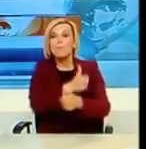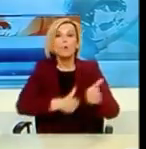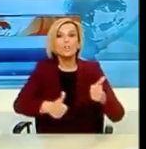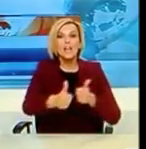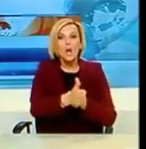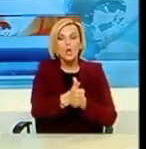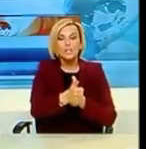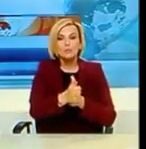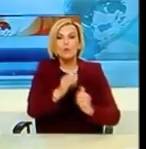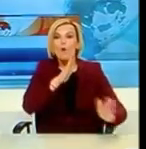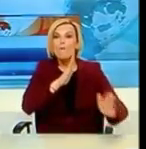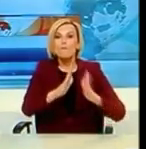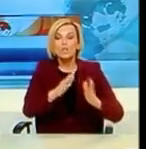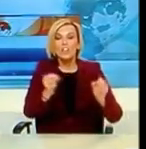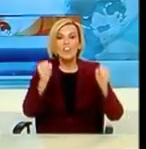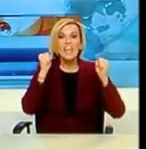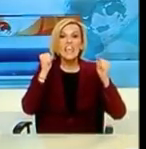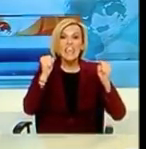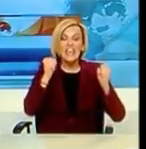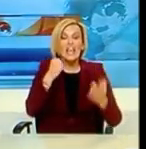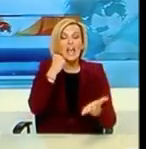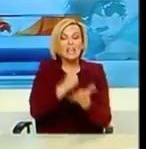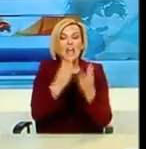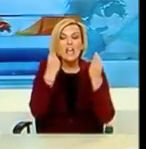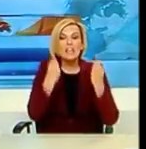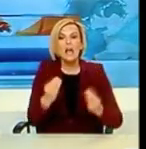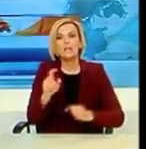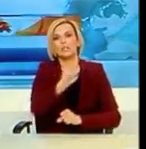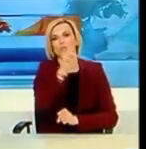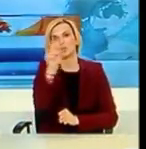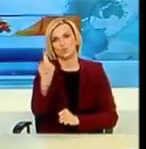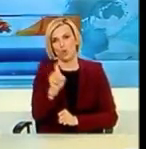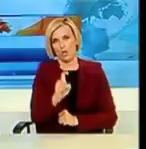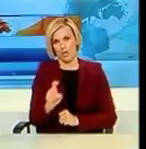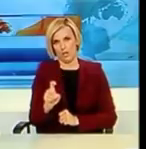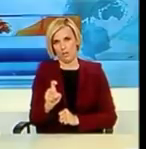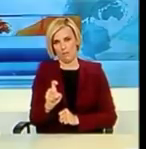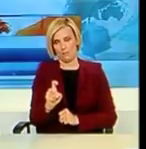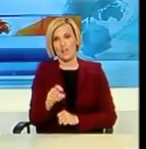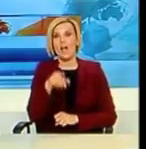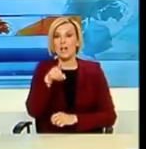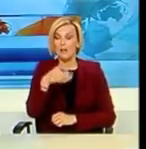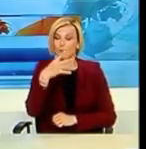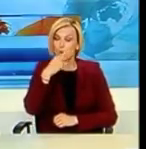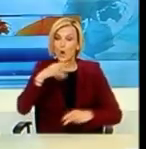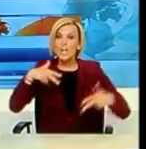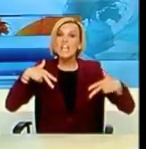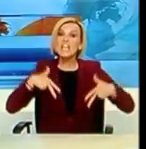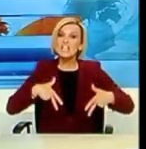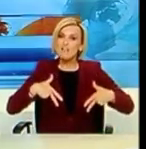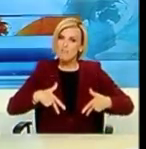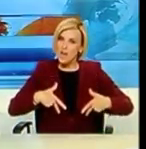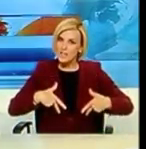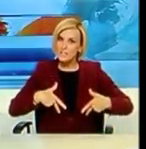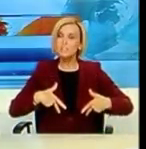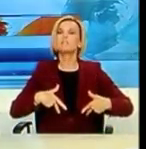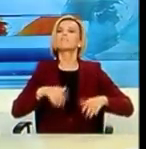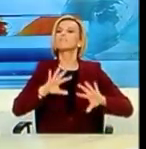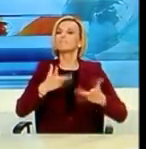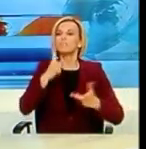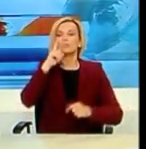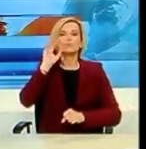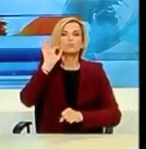τους αποτελεί ταυτόχρονα προτεραιότητα. Η κυβέρνηση λοιπόν θα κρατήσει ζωντανό το σπόρο της